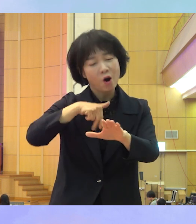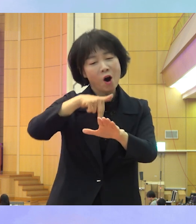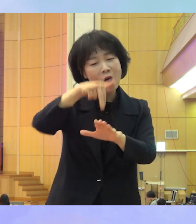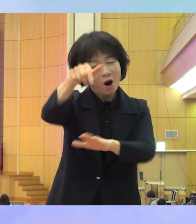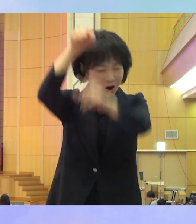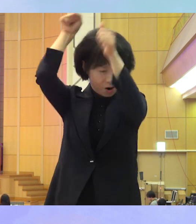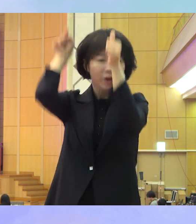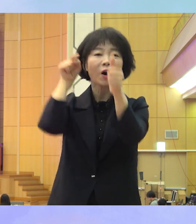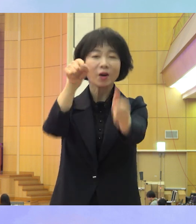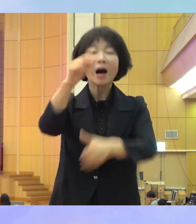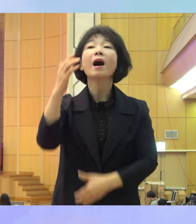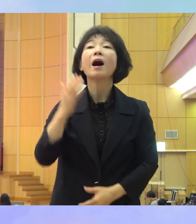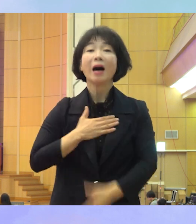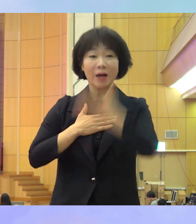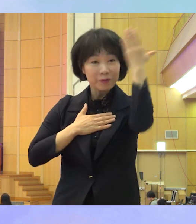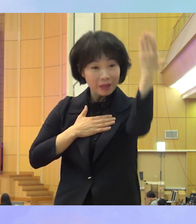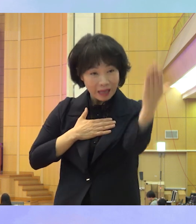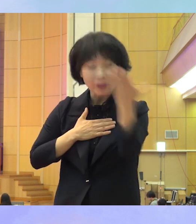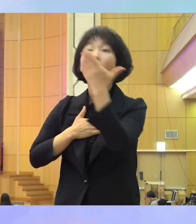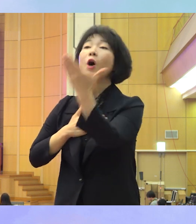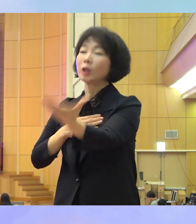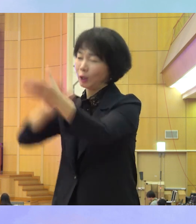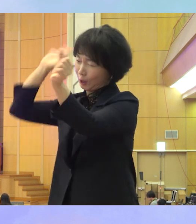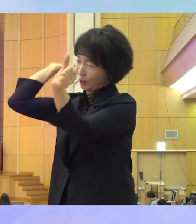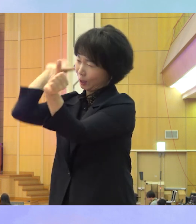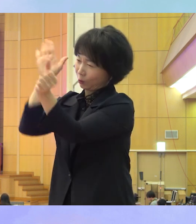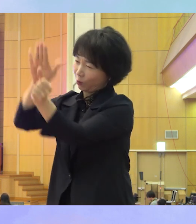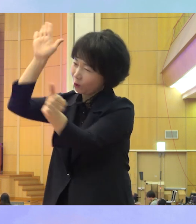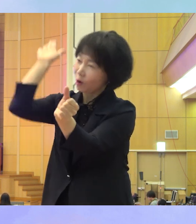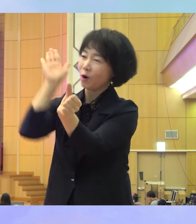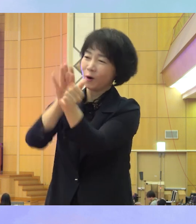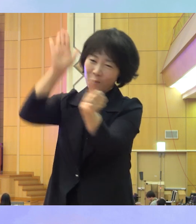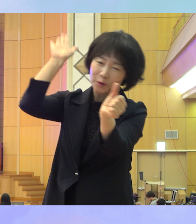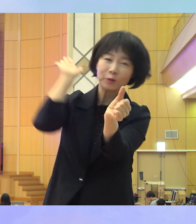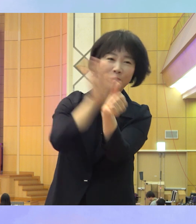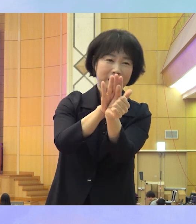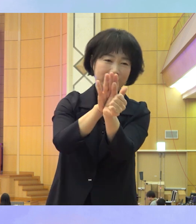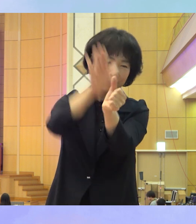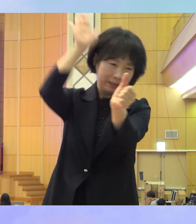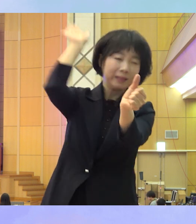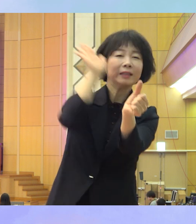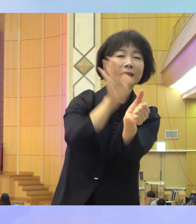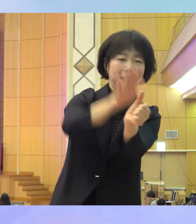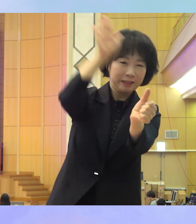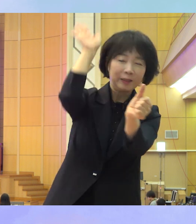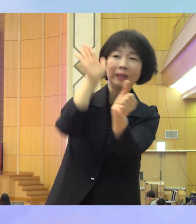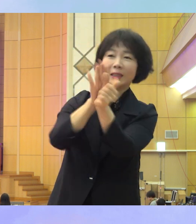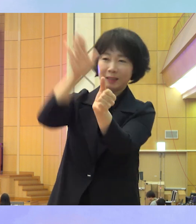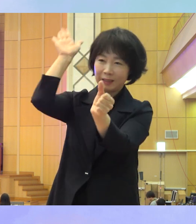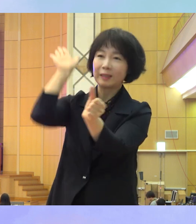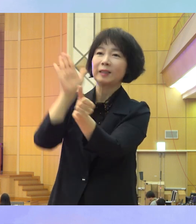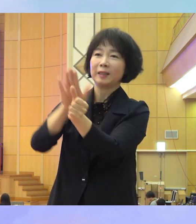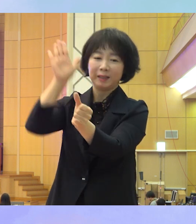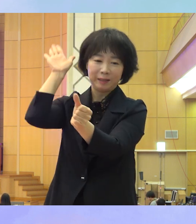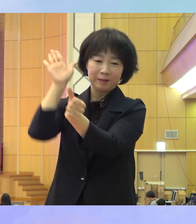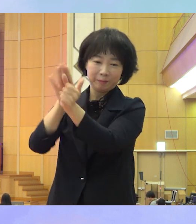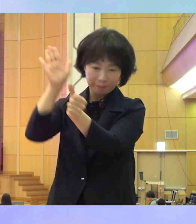일어나 너 걸어라, 내 너를 도우리. 네.